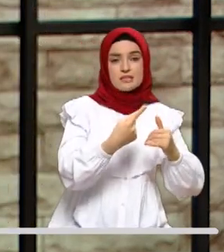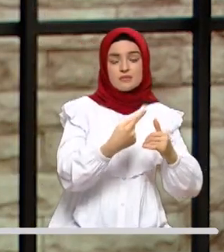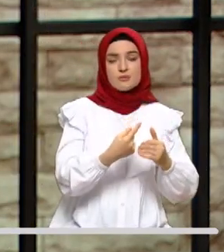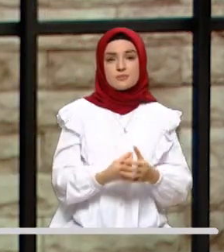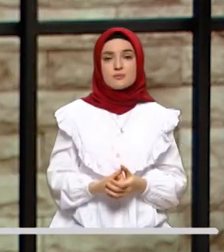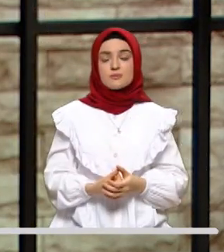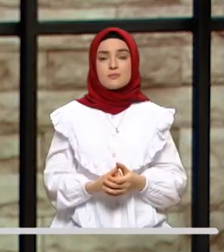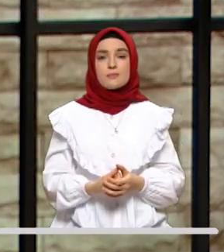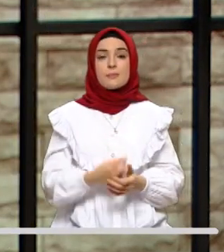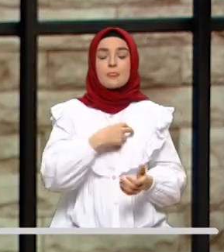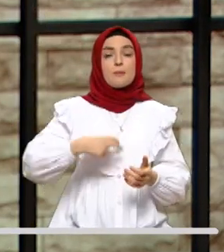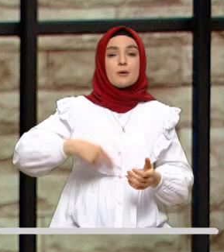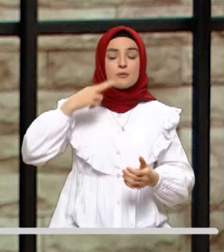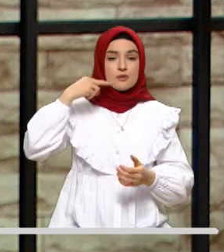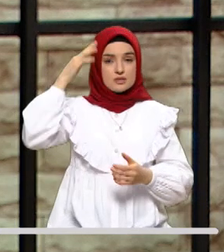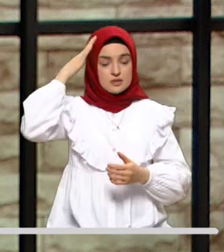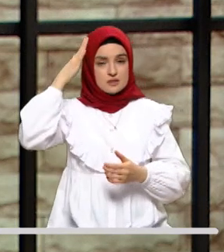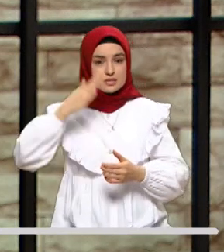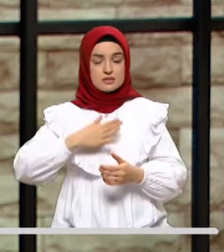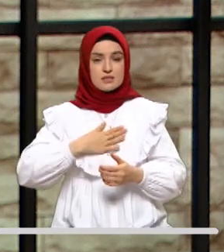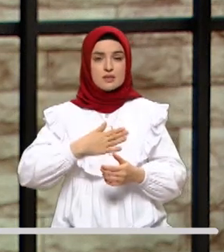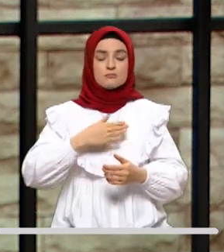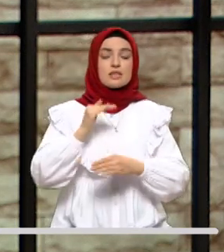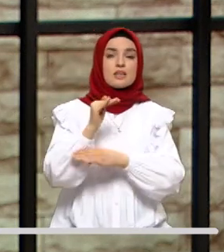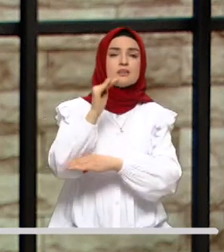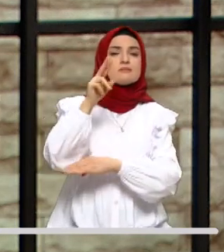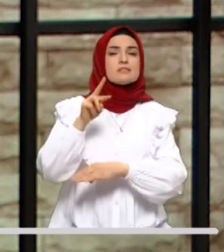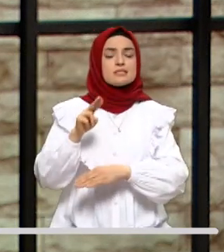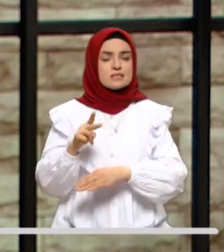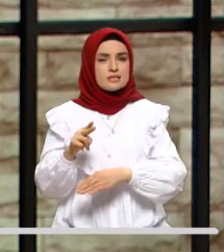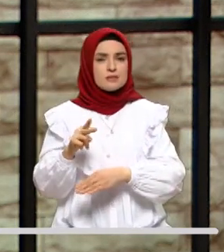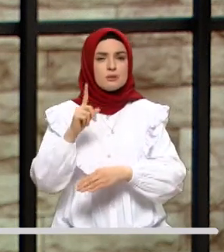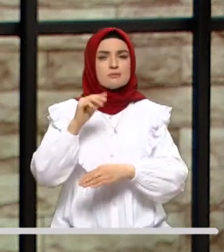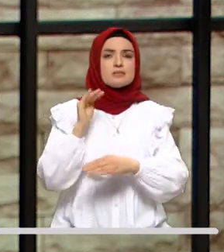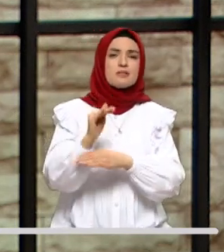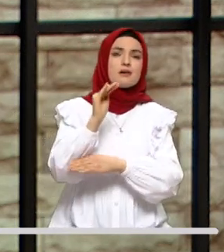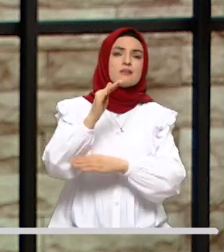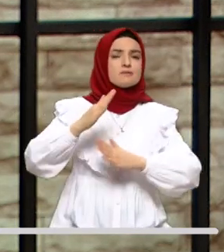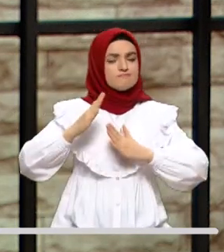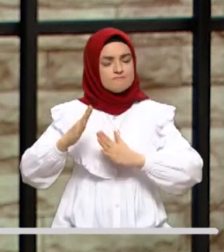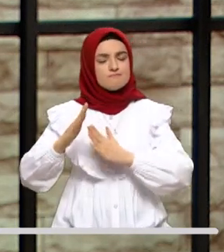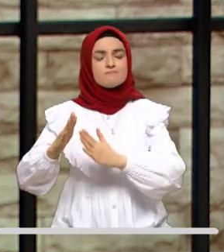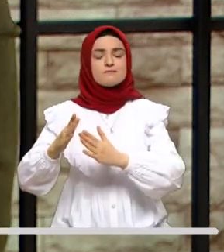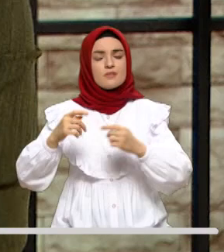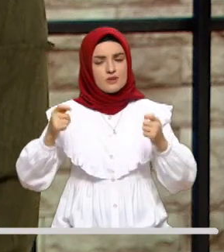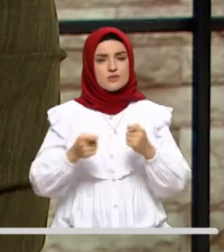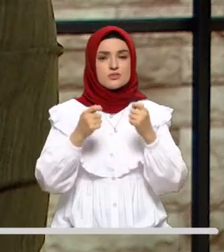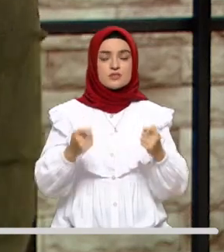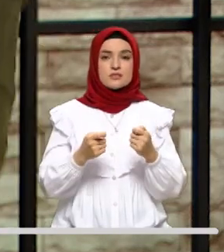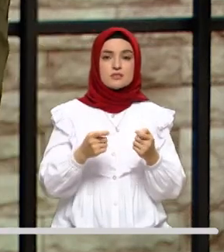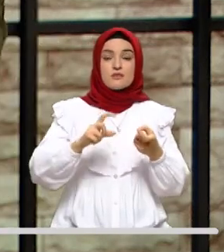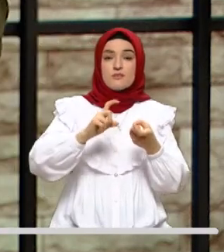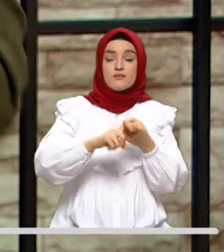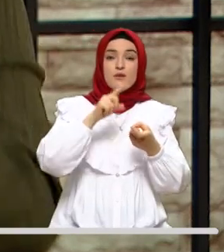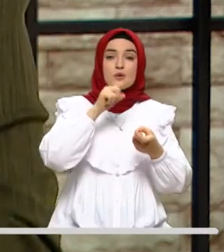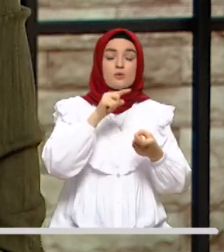Efendimiz'den, Aleyhissalatu vesselam Efendimiz'in yaşantısı gibi bir yaşantı yaşamaya gayret etti. Ve